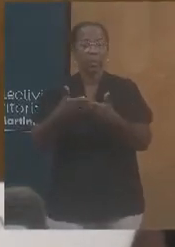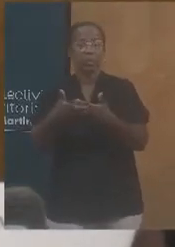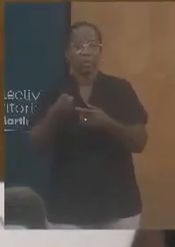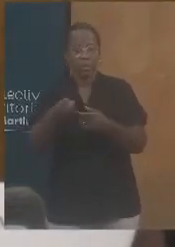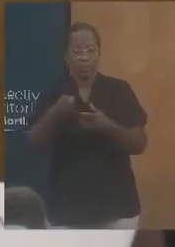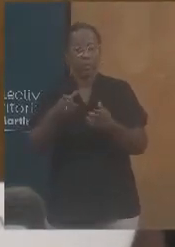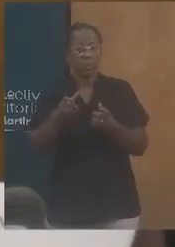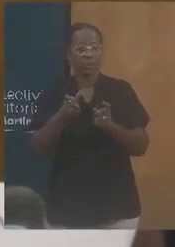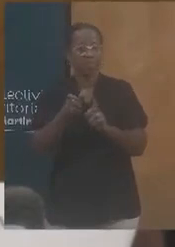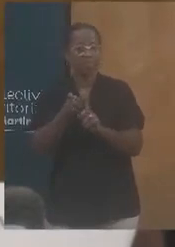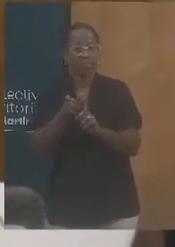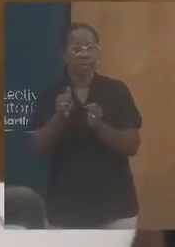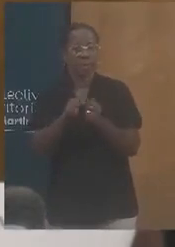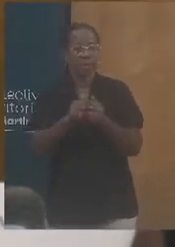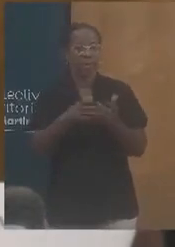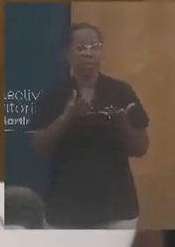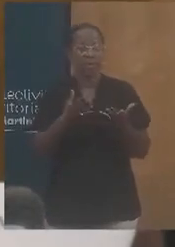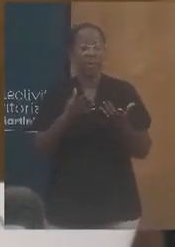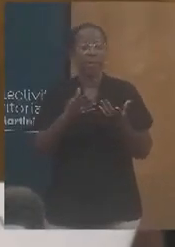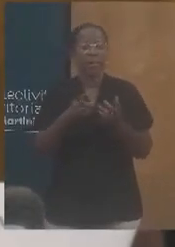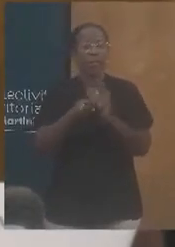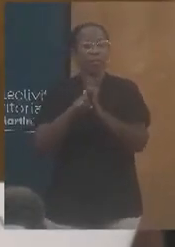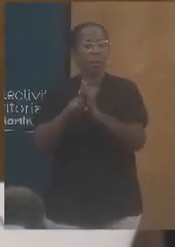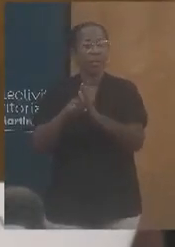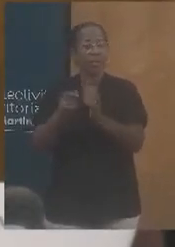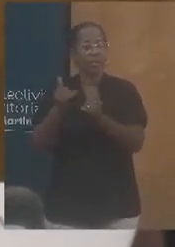à l'Assemblée nationale. Et troisièmement,